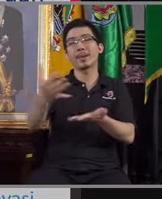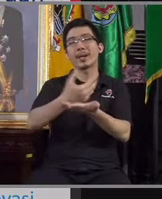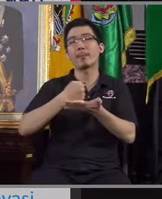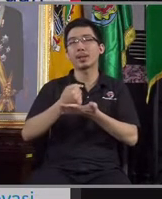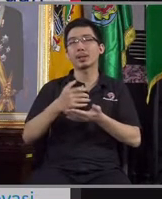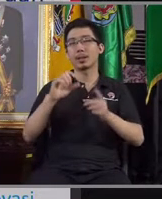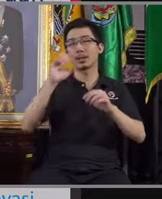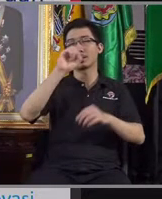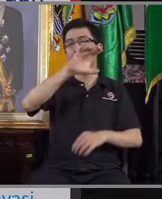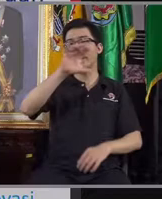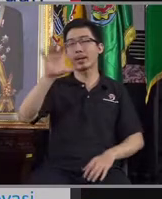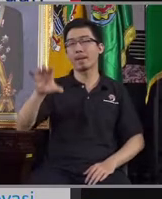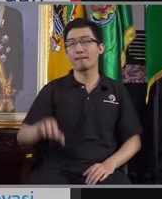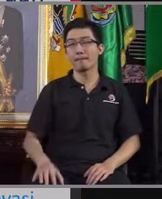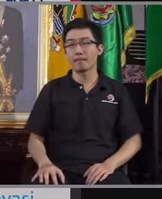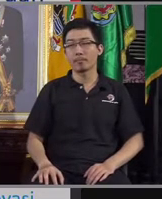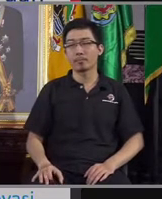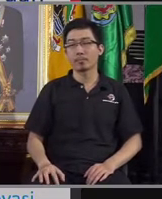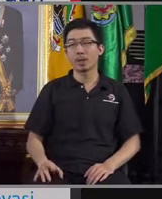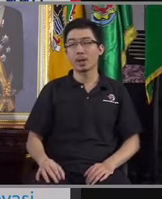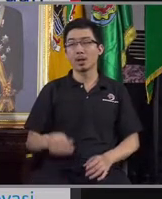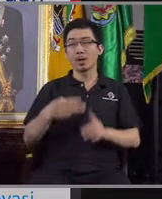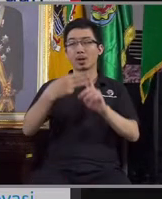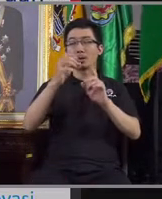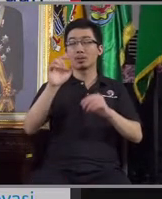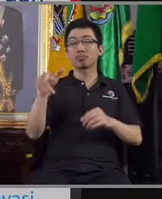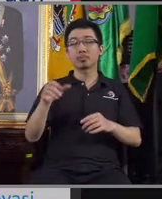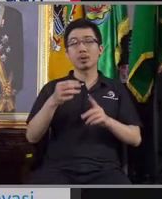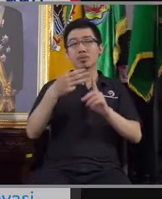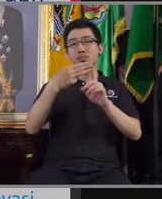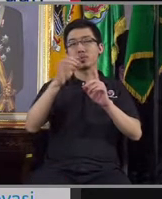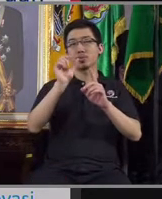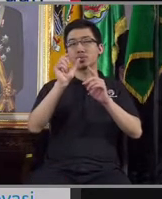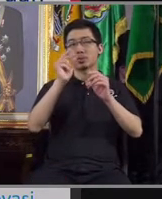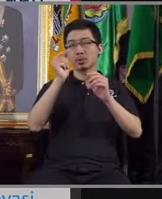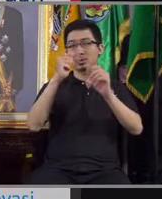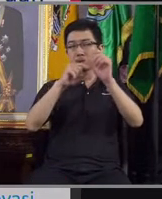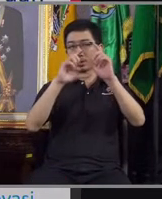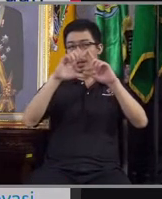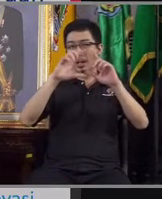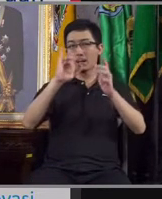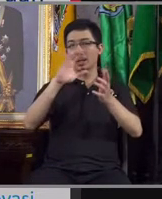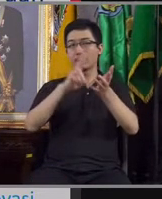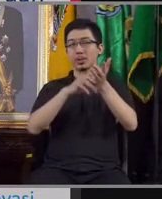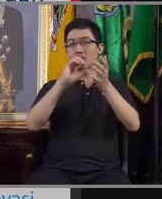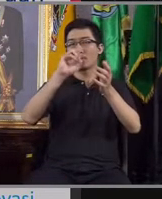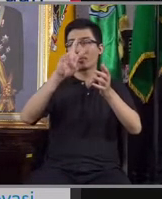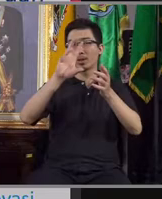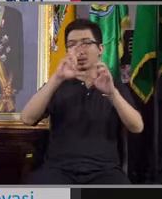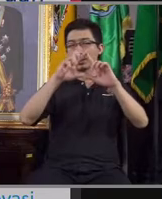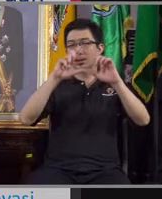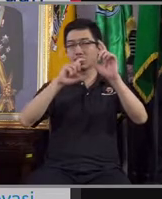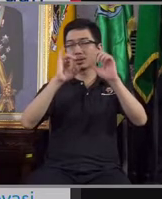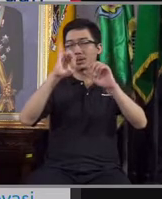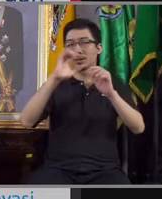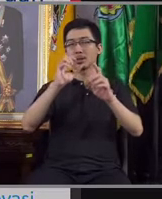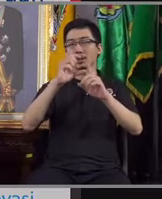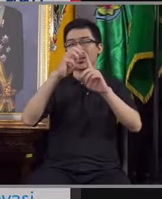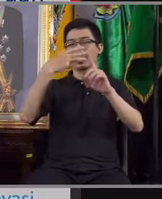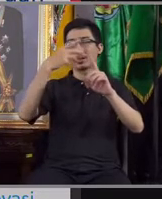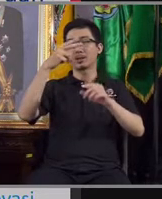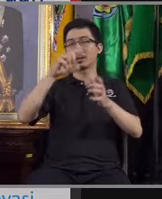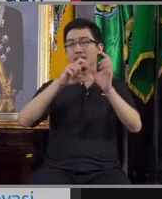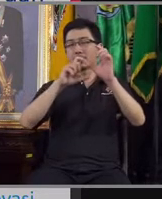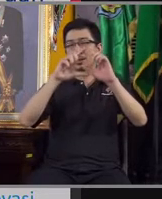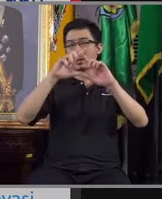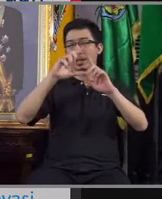ini adalah tentang bursa ekonomi desa. Jadi ekonomi desa ada inovatif desa, ada 36 desa yang